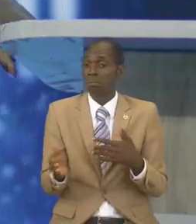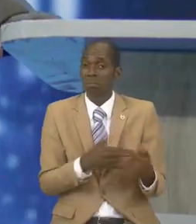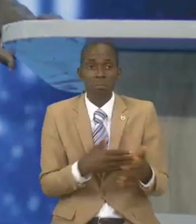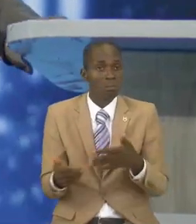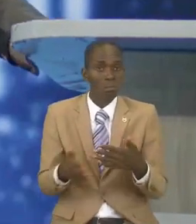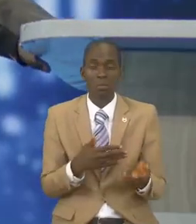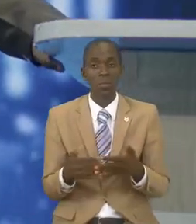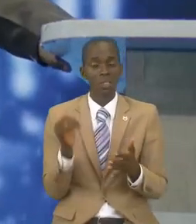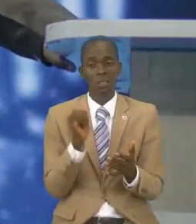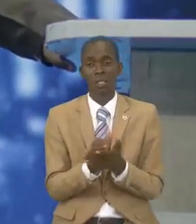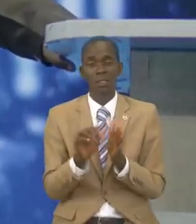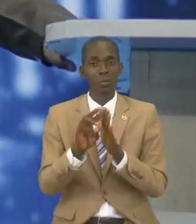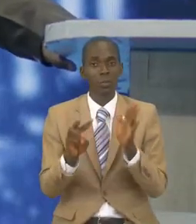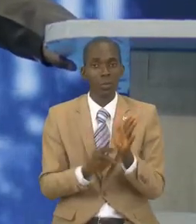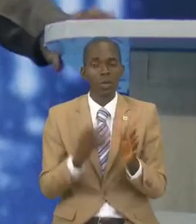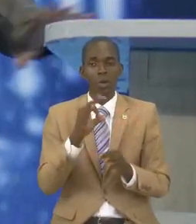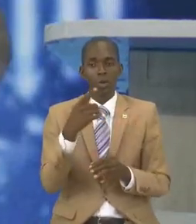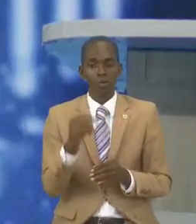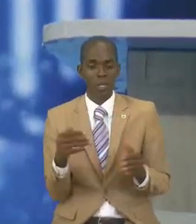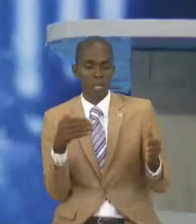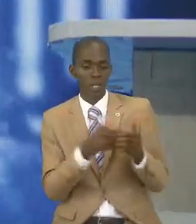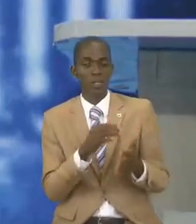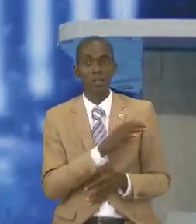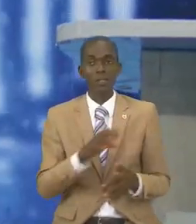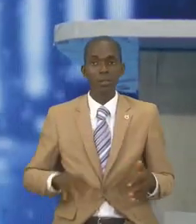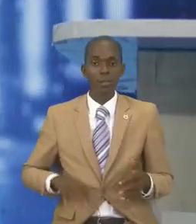Malgré cette volonté de l'Antéchrist,